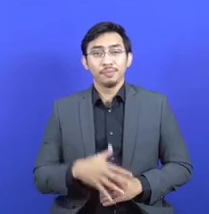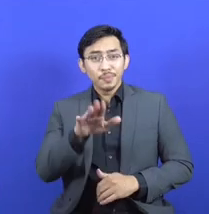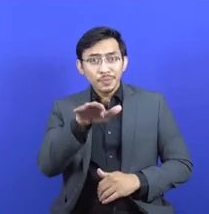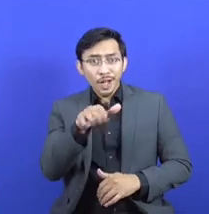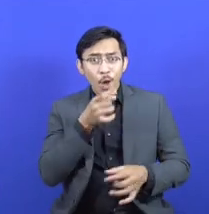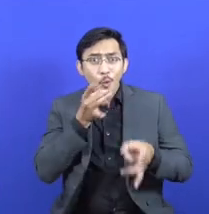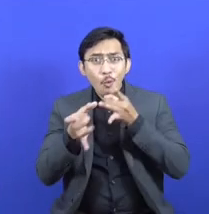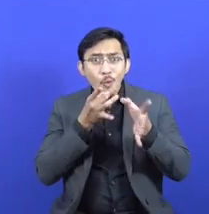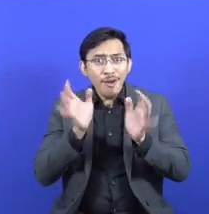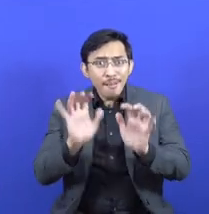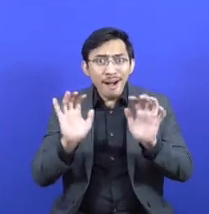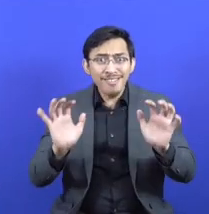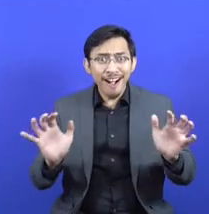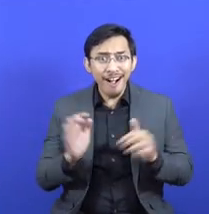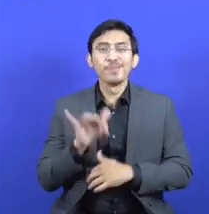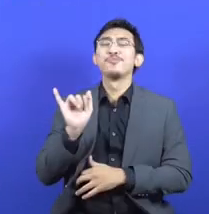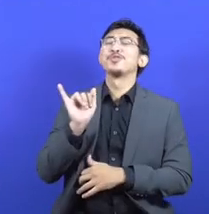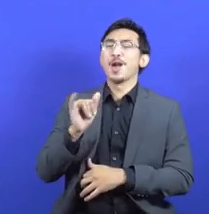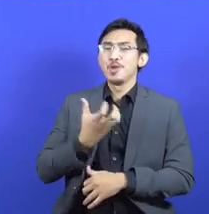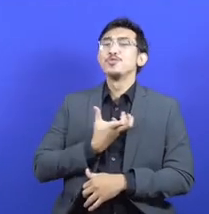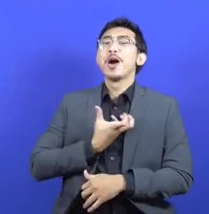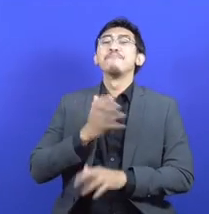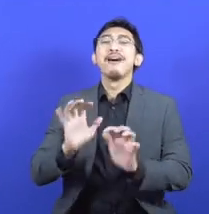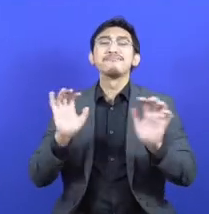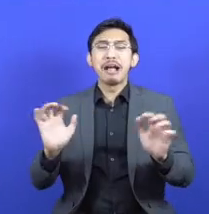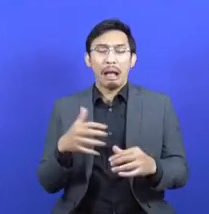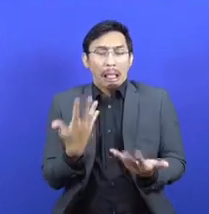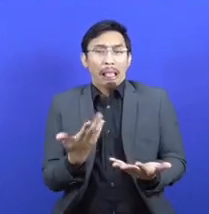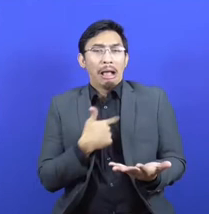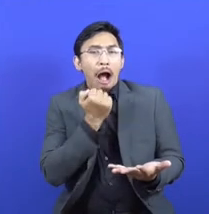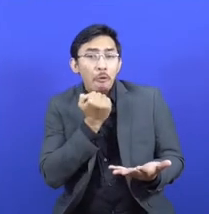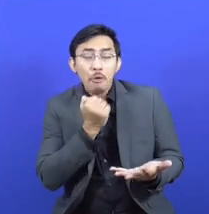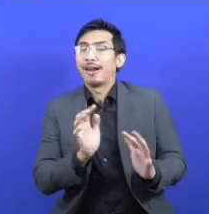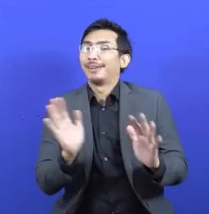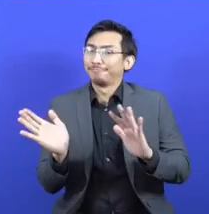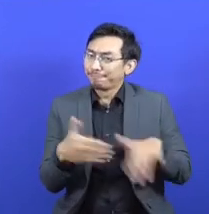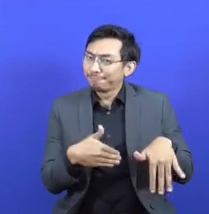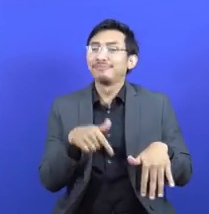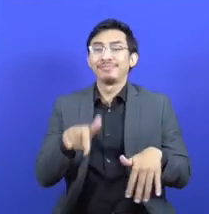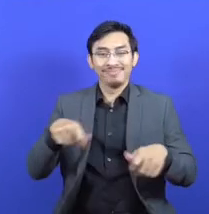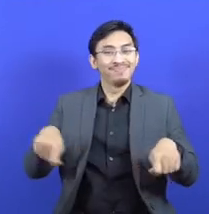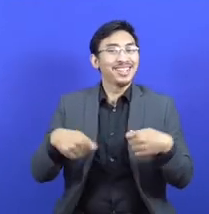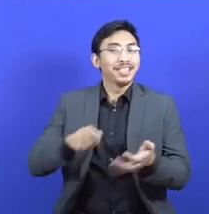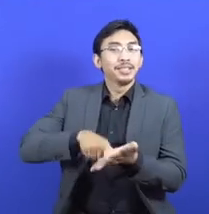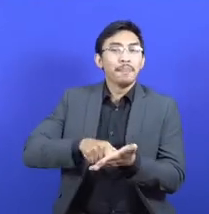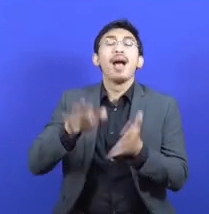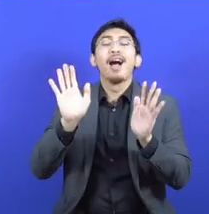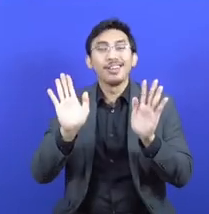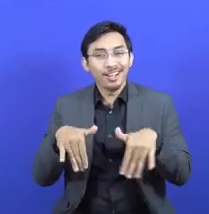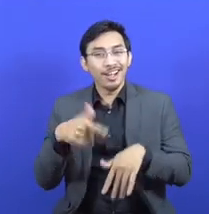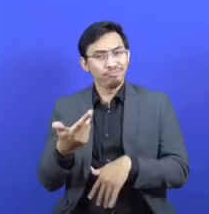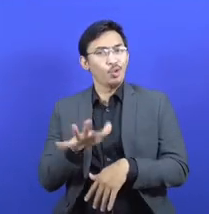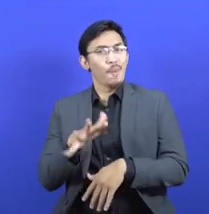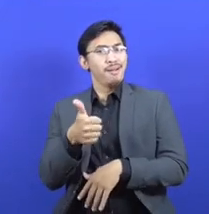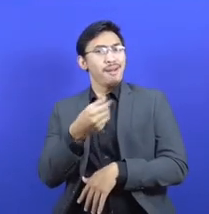Weh, Mas Dep, banyak nih kayaknya orderan. Iya, banyak yang suka. Ya, daripada nganggur, masak